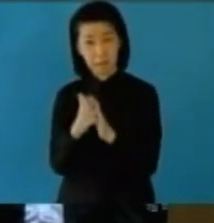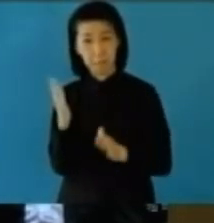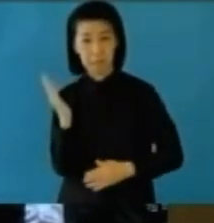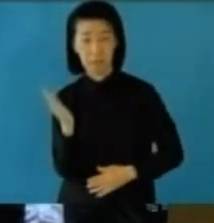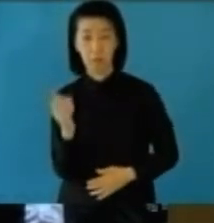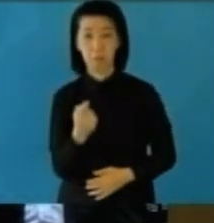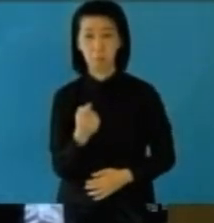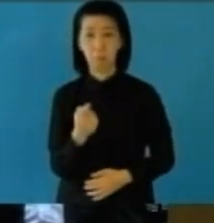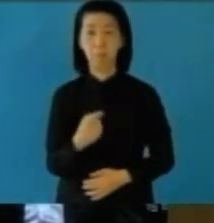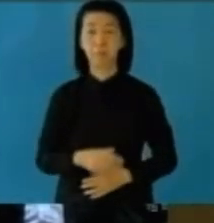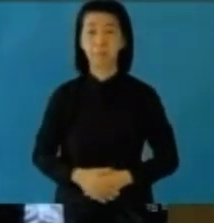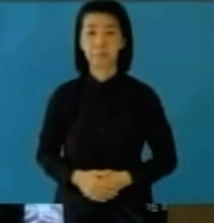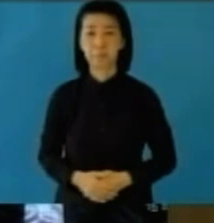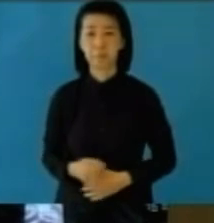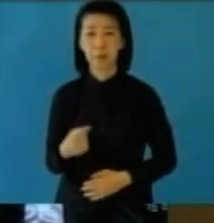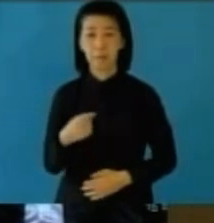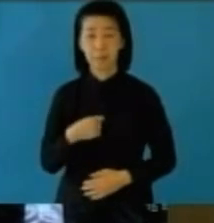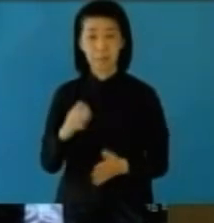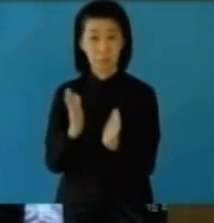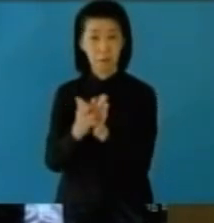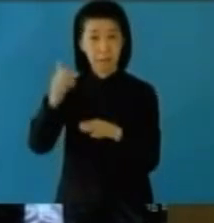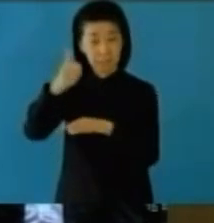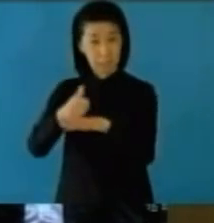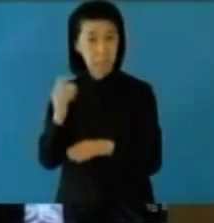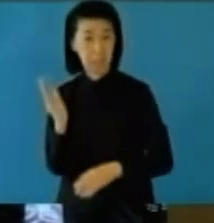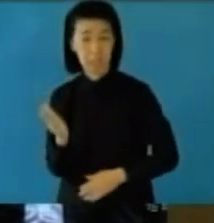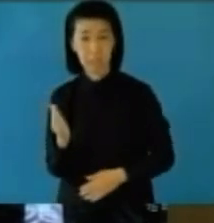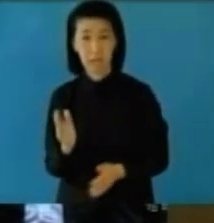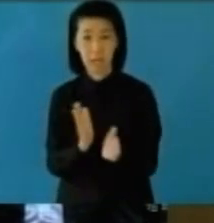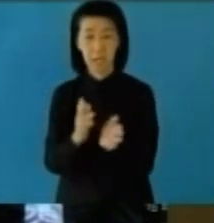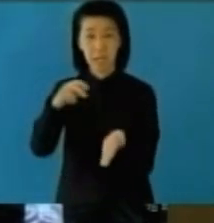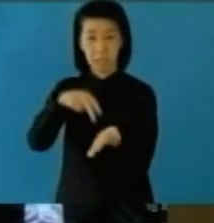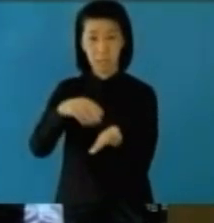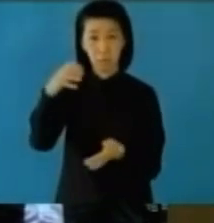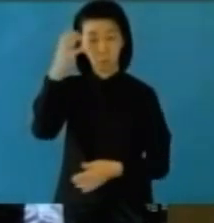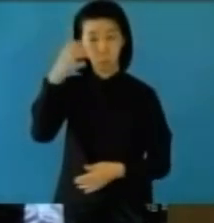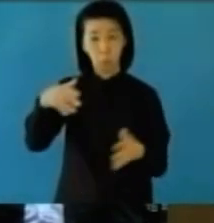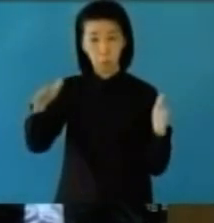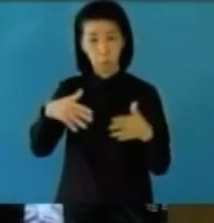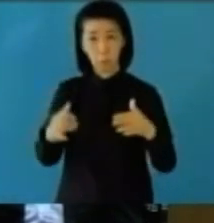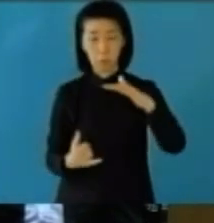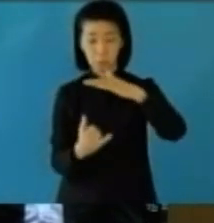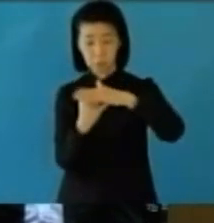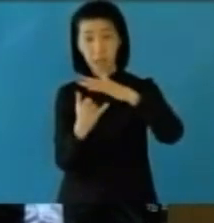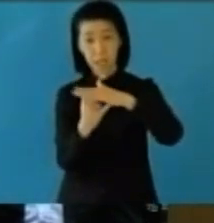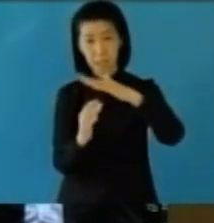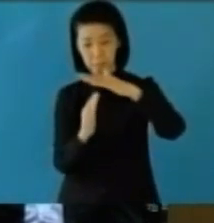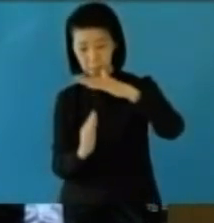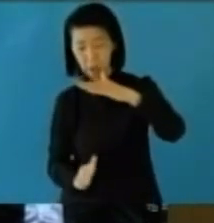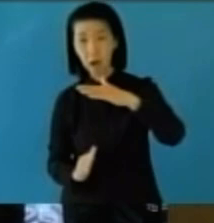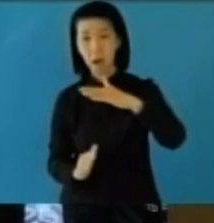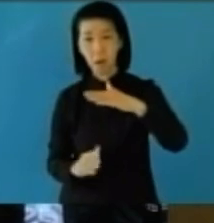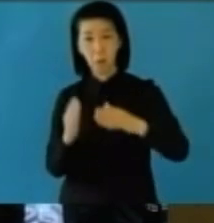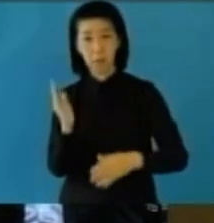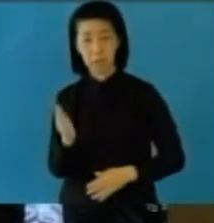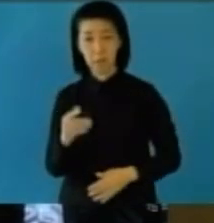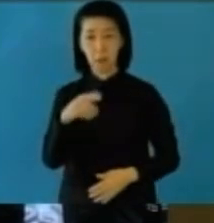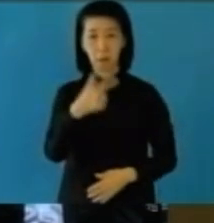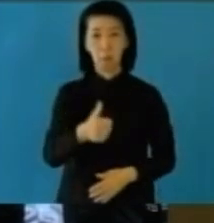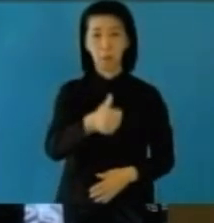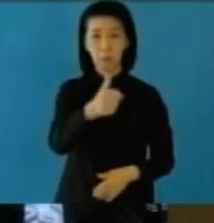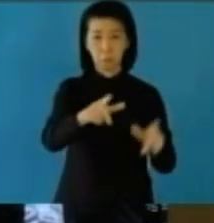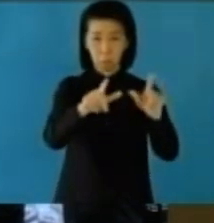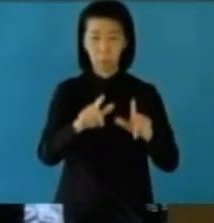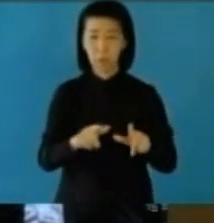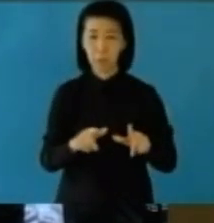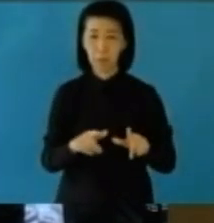が、私はさっき知事に聞いたんです。県立高等学校の募集定員の定員割れをと。で、教育長は答えたんですよ。で、